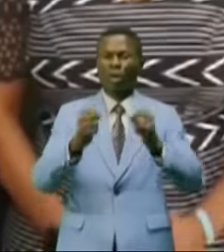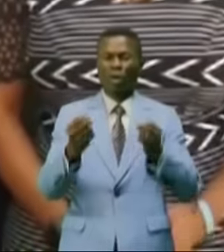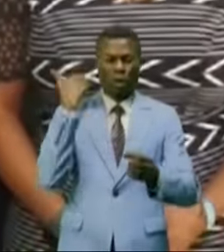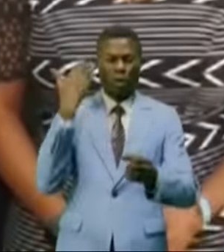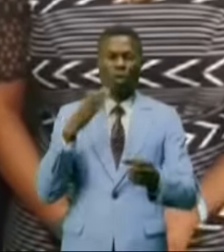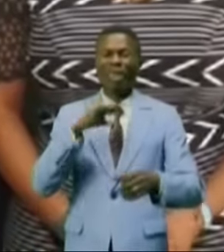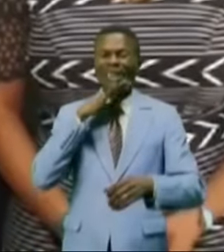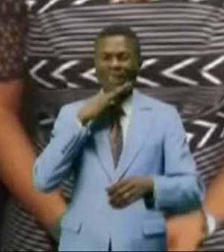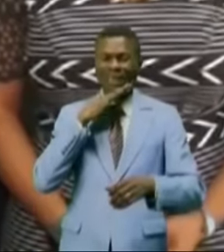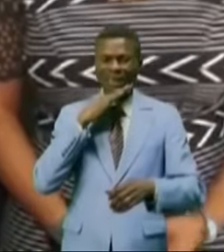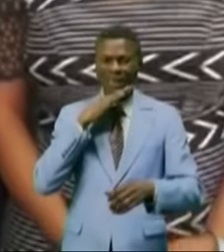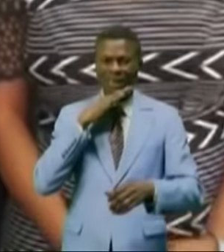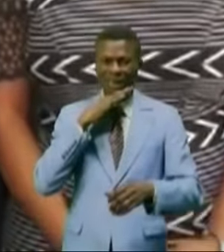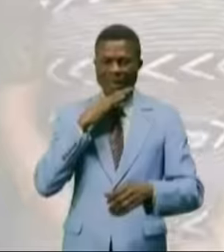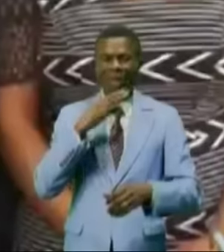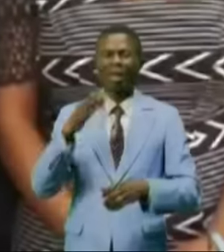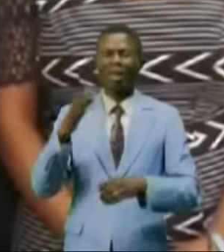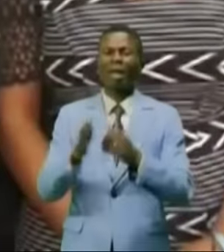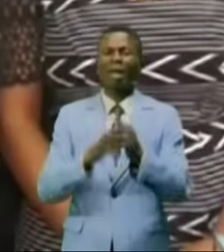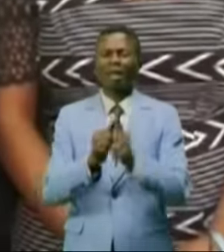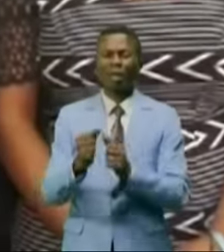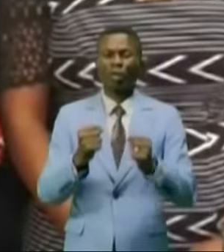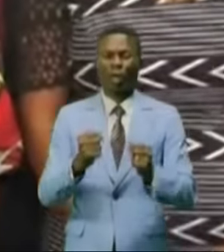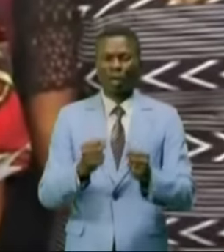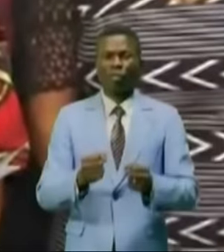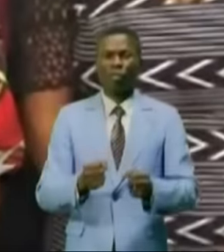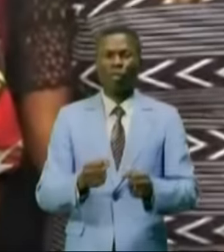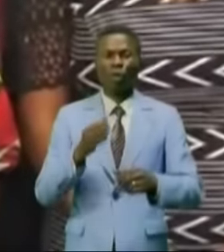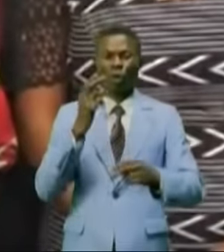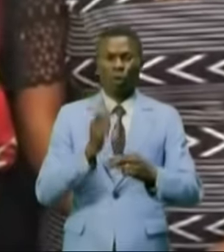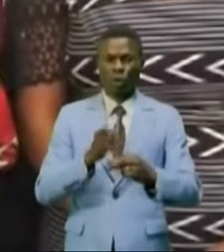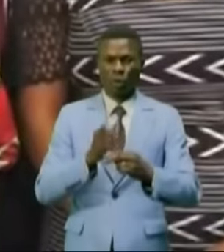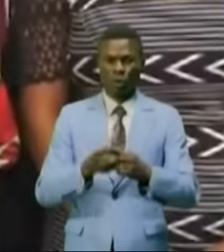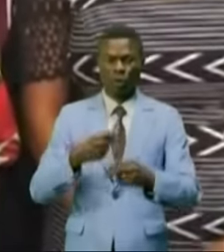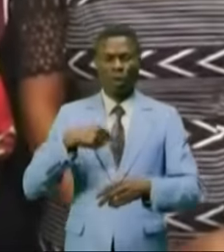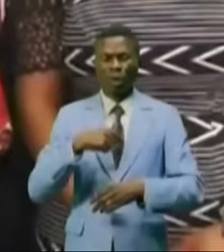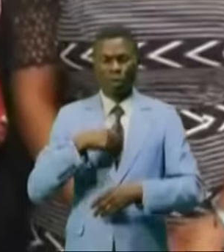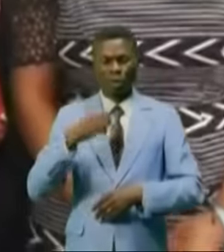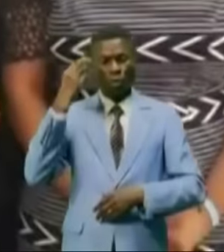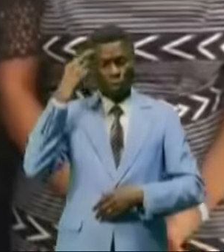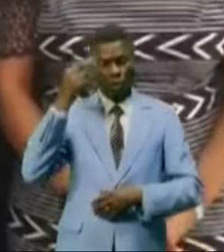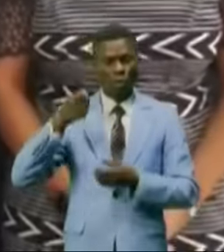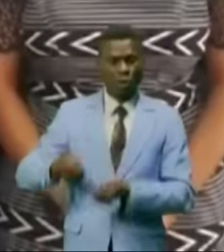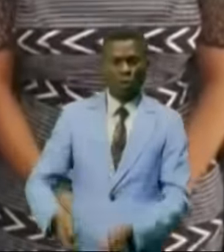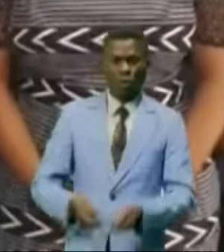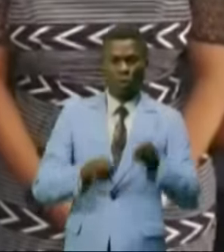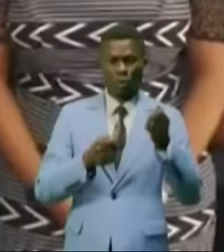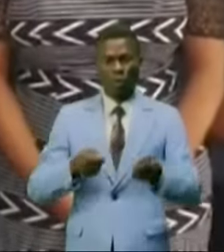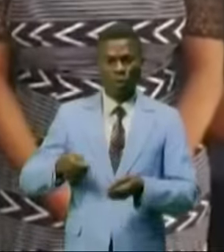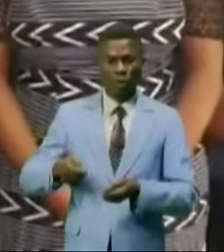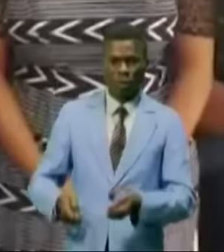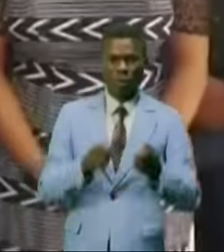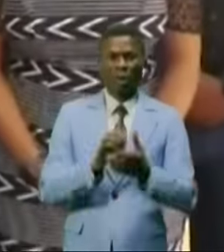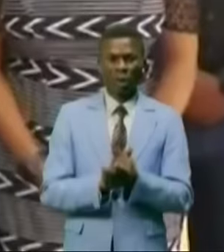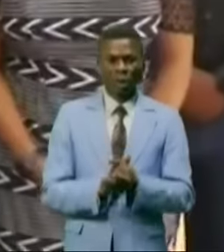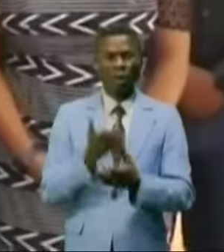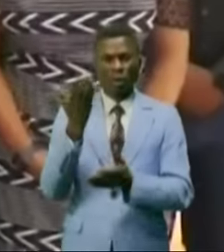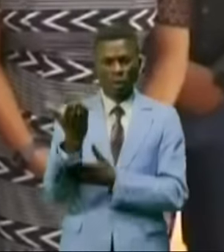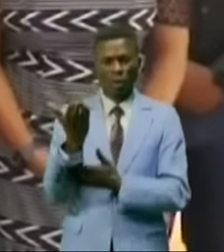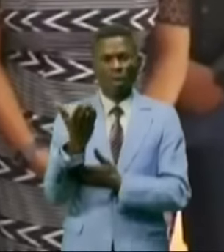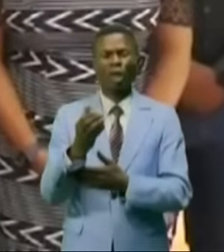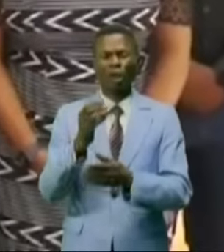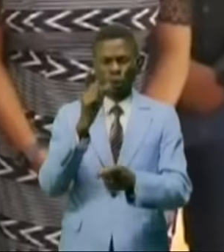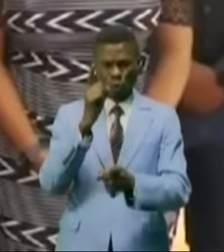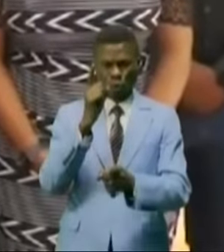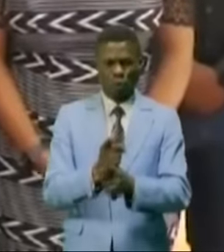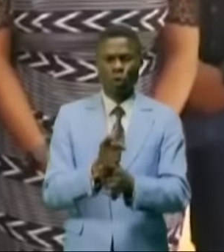stagner, abîme l'asphalte. Alors nous allons y veiller. Nous allons vraiment faire des recommandations très